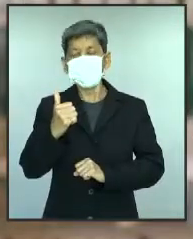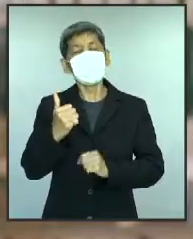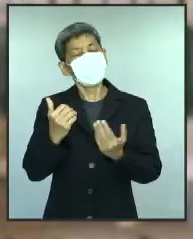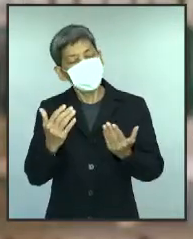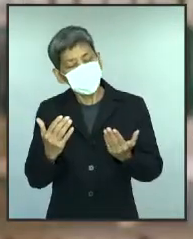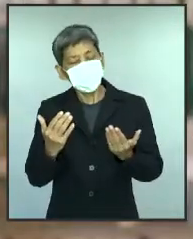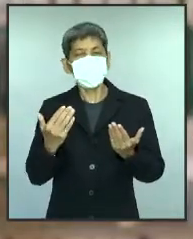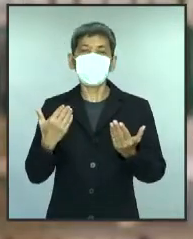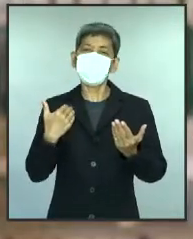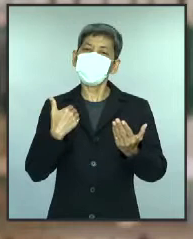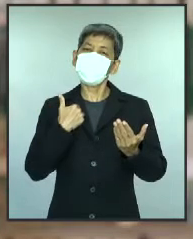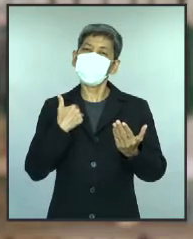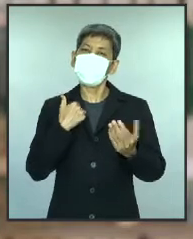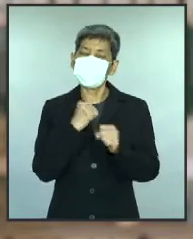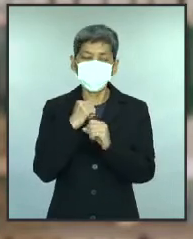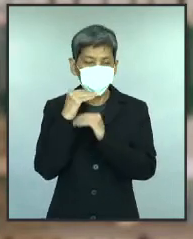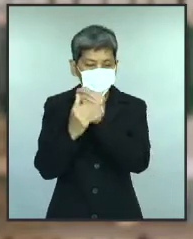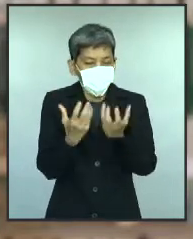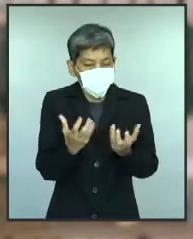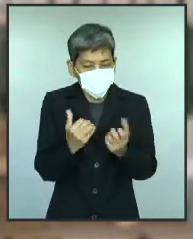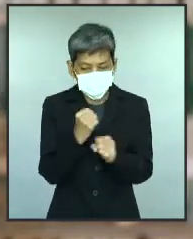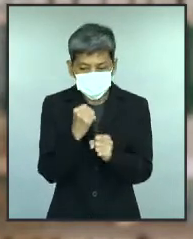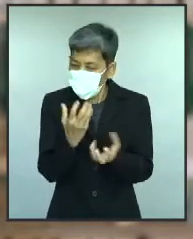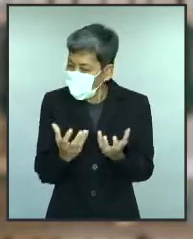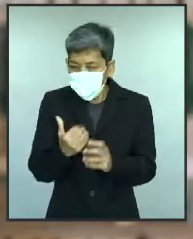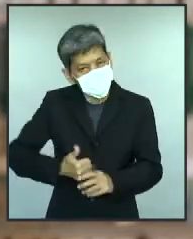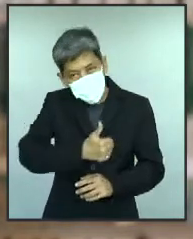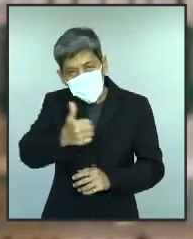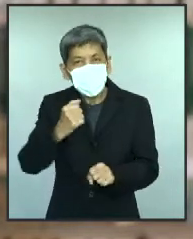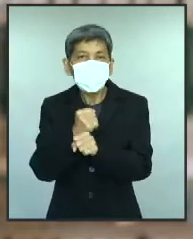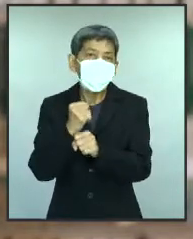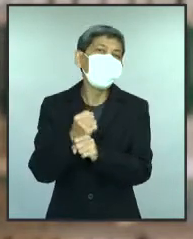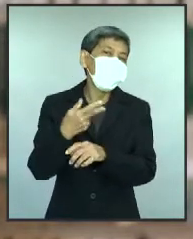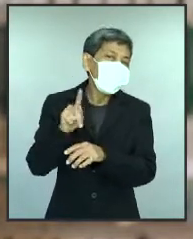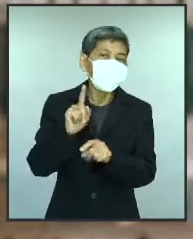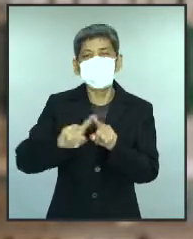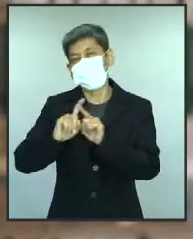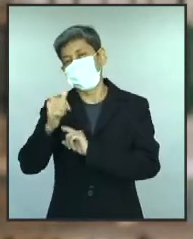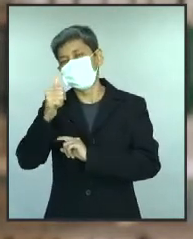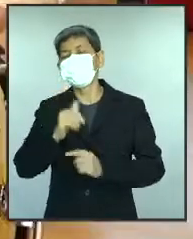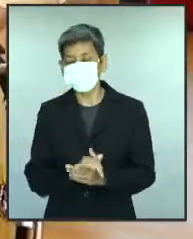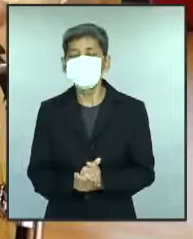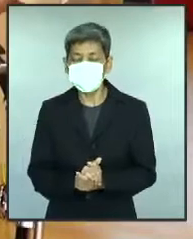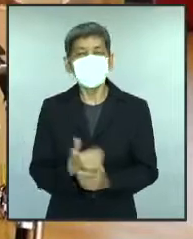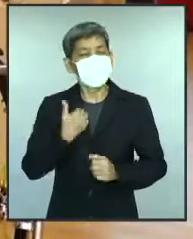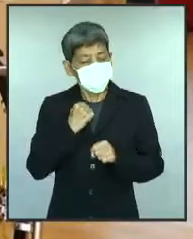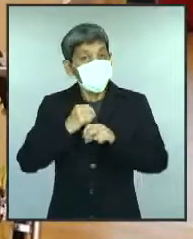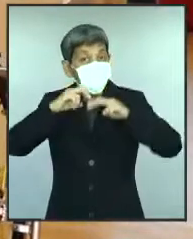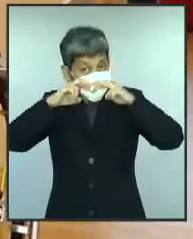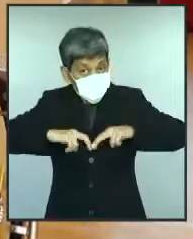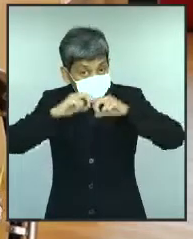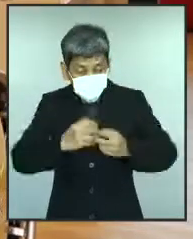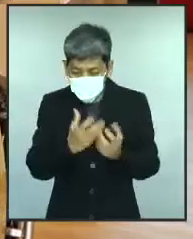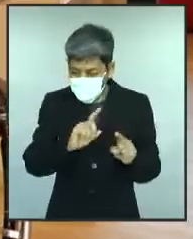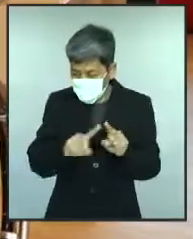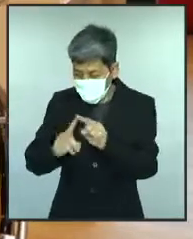ทั้งโปรเซสว่าพัฒนาวัสดุแล้วก็จะทำไงเอาวัสดุเหล่านั้นไปใช้ประยุกต์กับมันนะครับ ก็คือเราวิจัยว่า